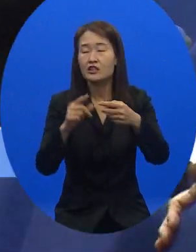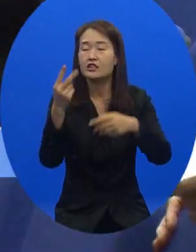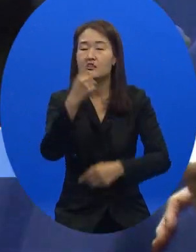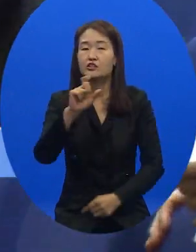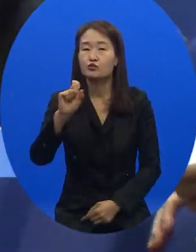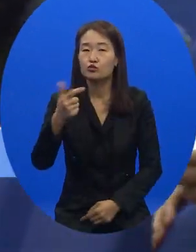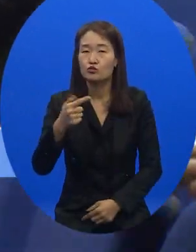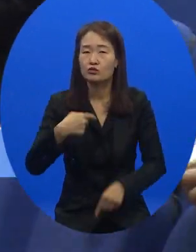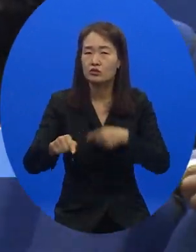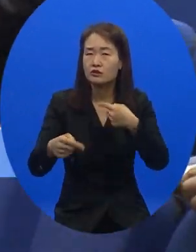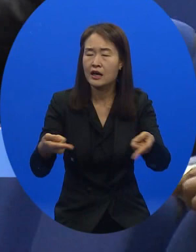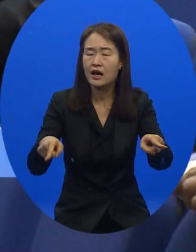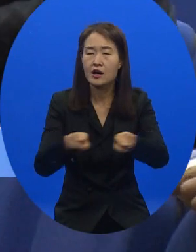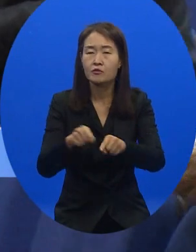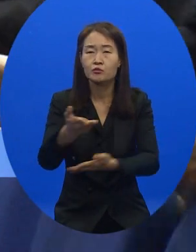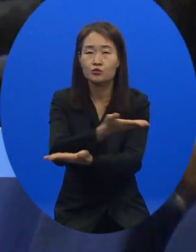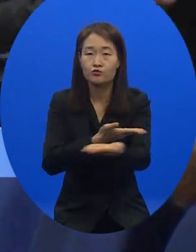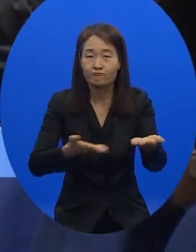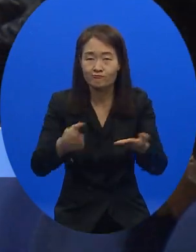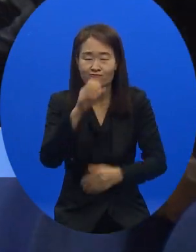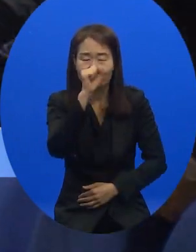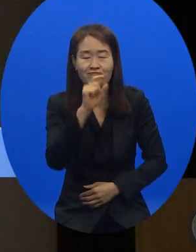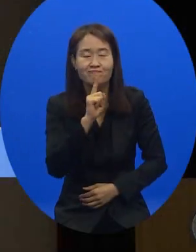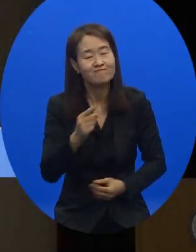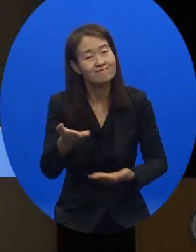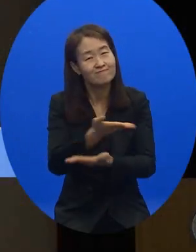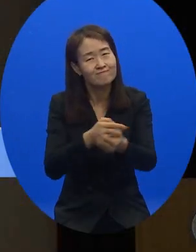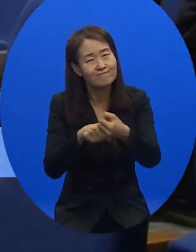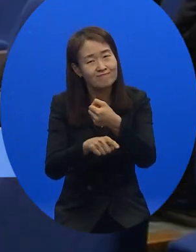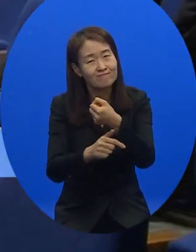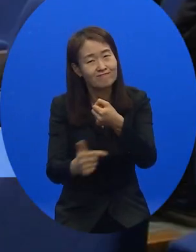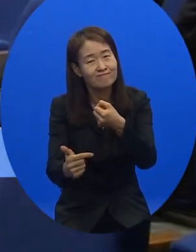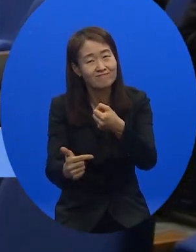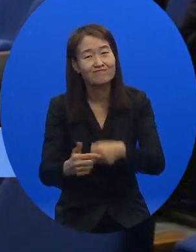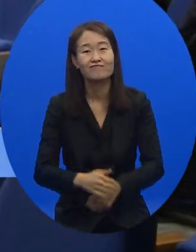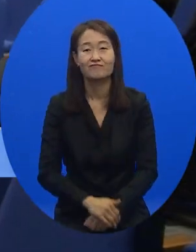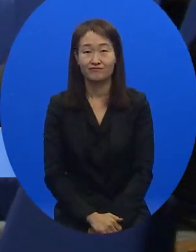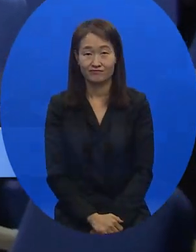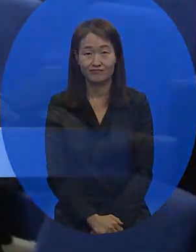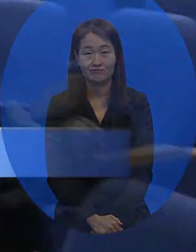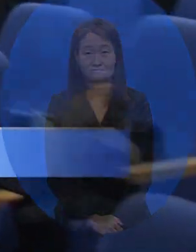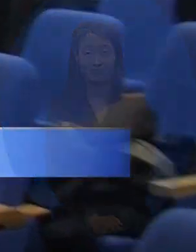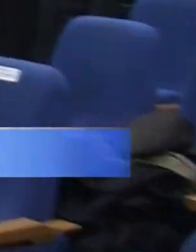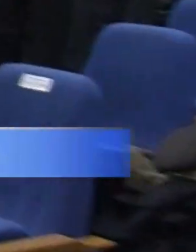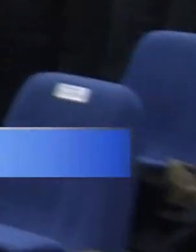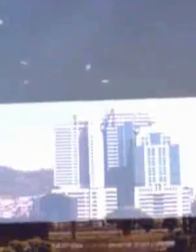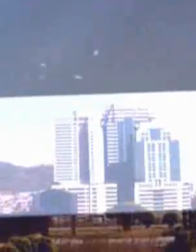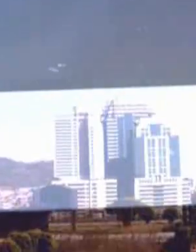2016년 기상정책을 공유하고 덕담을 나누는 등 뜻깊은 자리가 마련됐습니다.